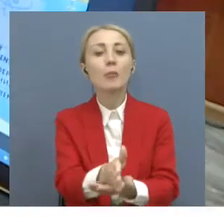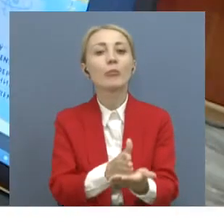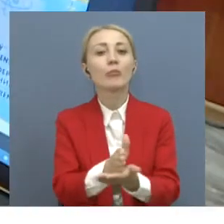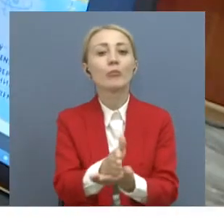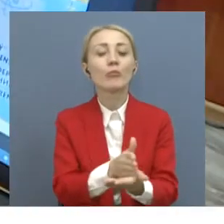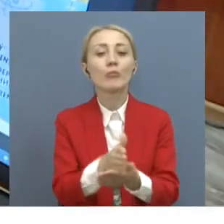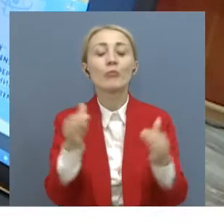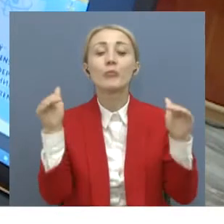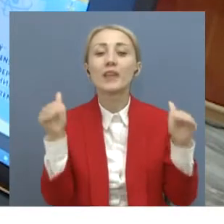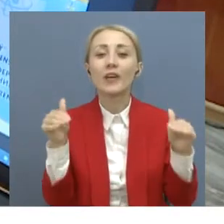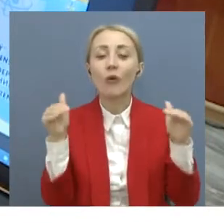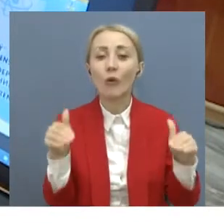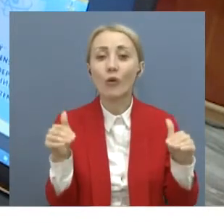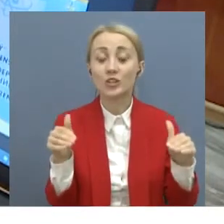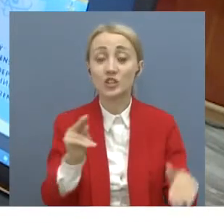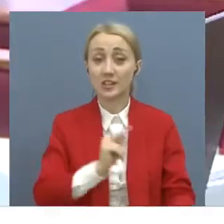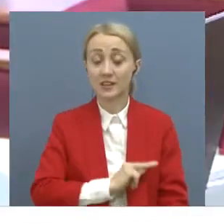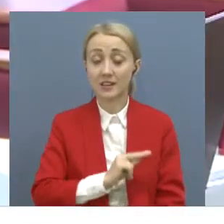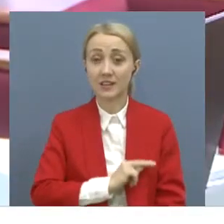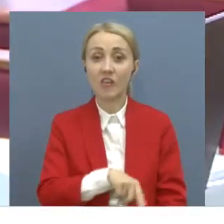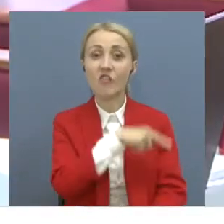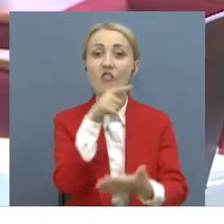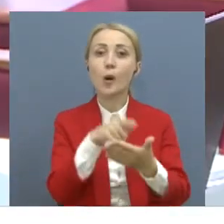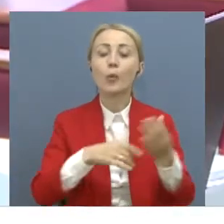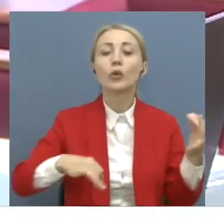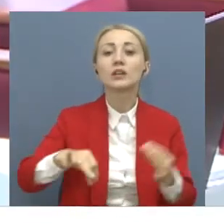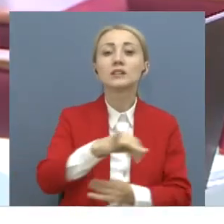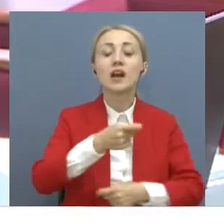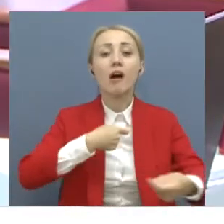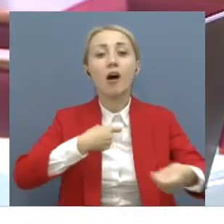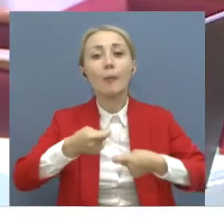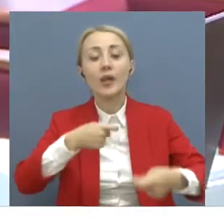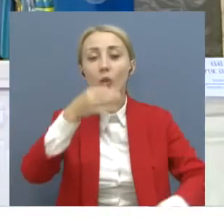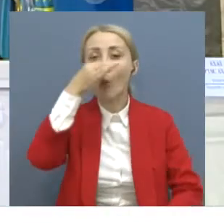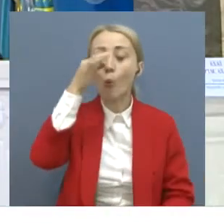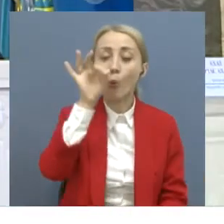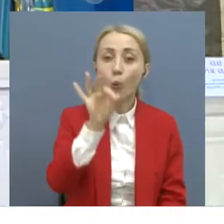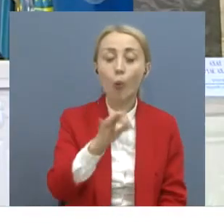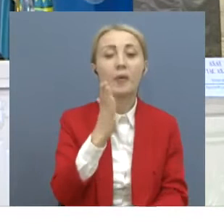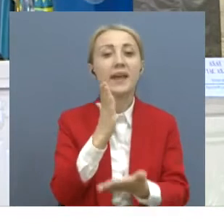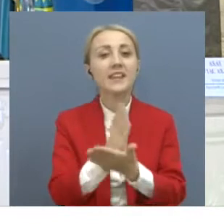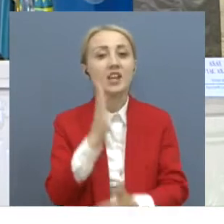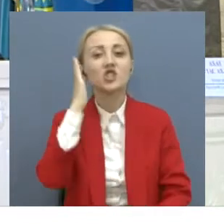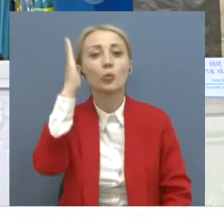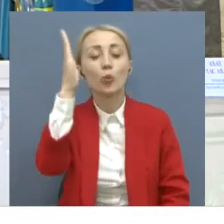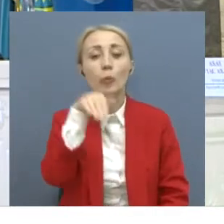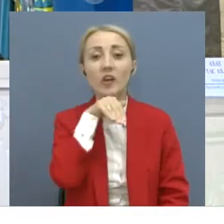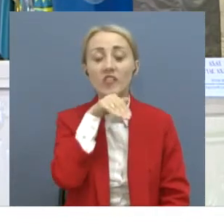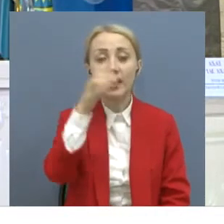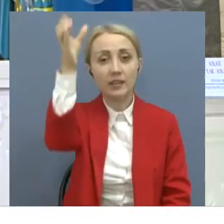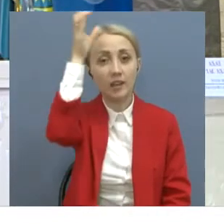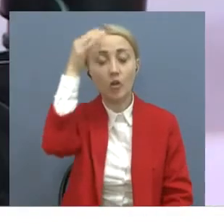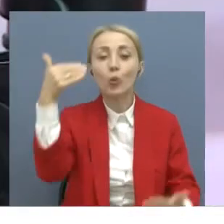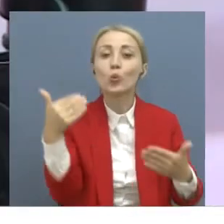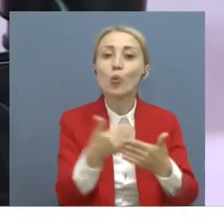алмасу жайын талқылады. Кәсіптік білім беру, ғылым мен инновацияға деген ізденіс тақырыбы талқыланды. Сондай-ақ қазақ халқының рухани мұрасының авторы